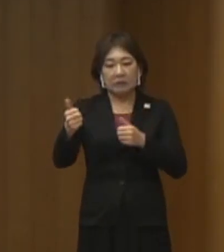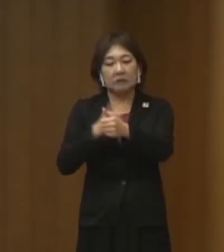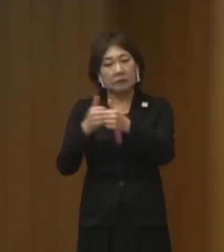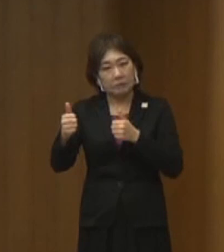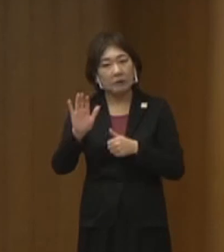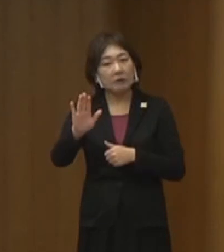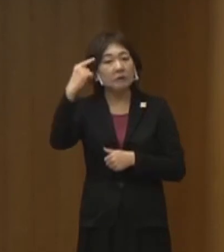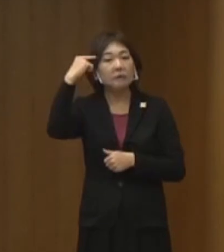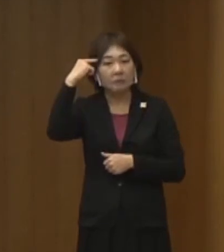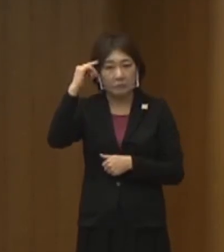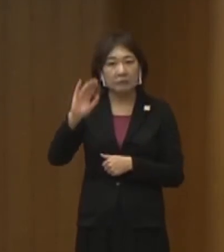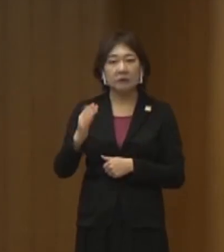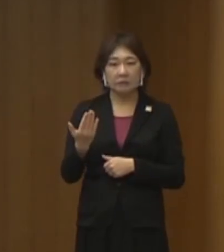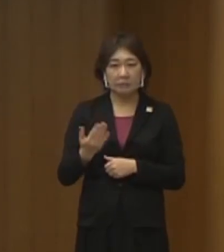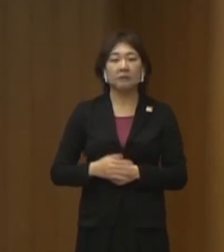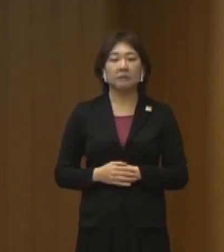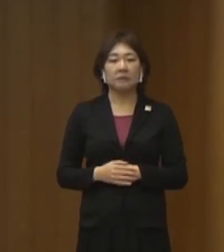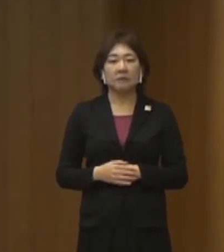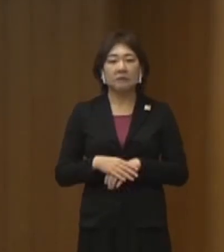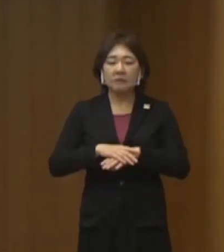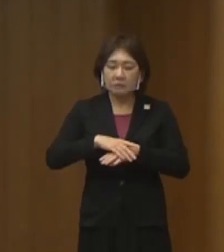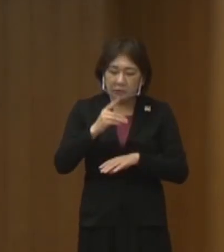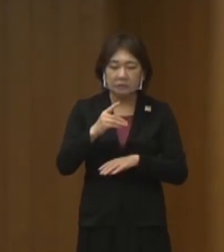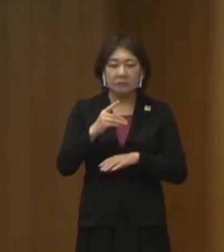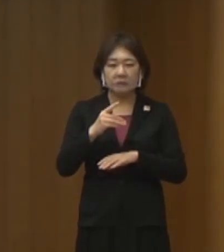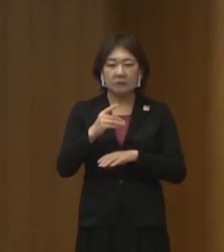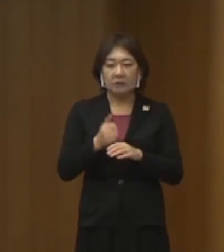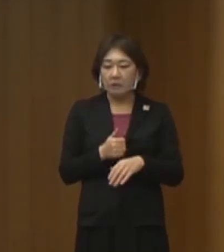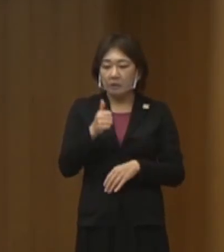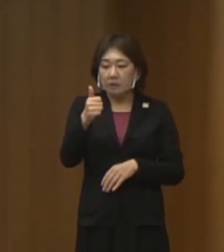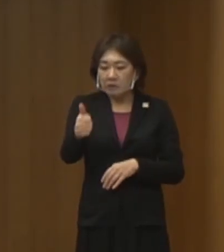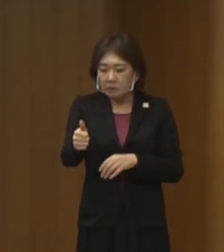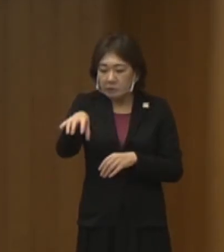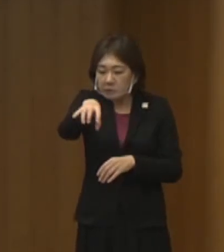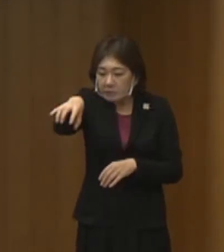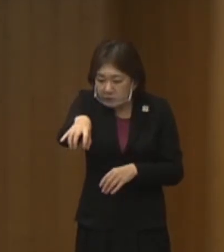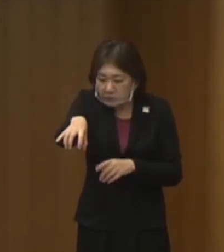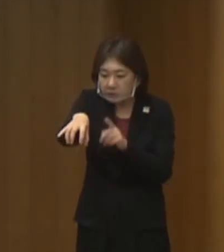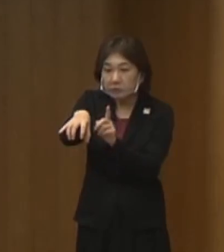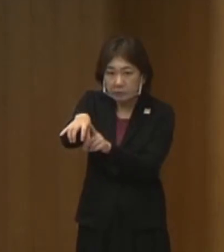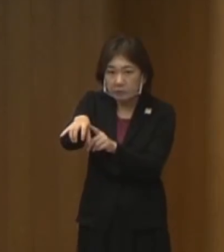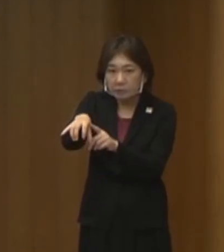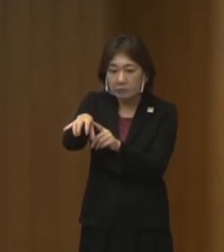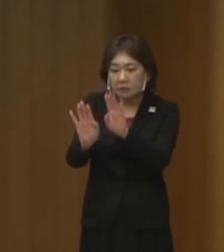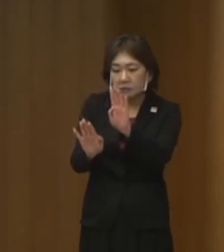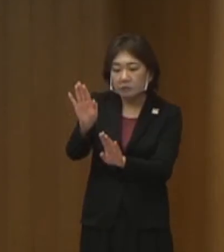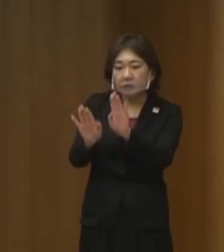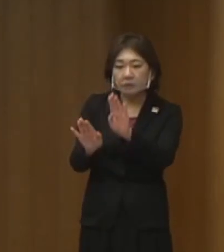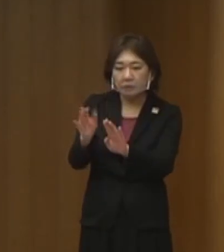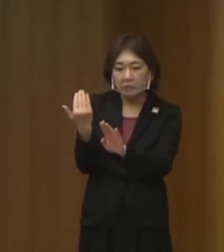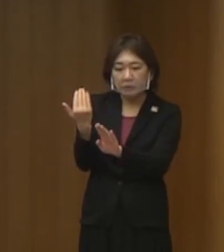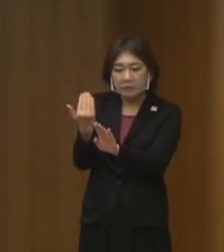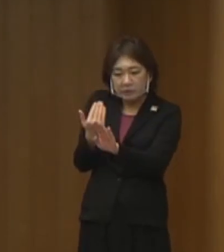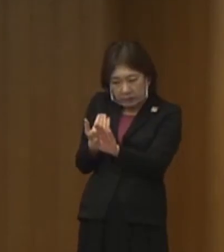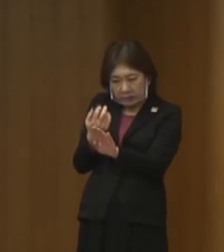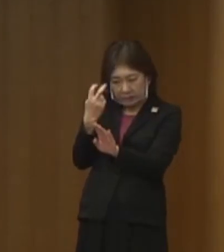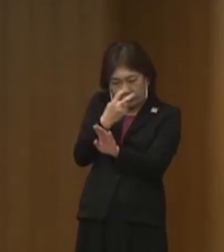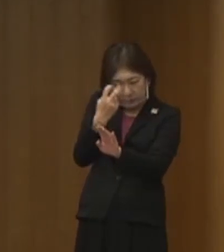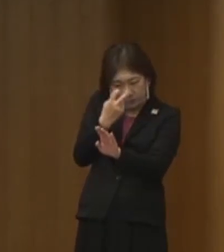思うわけでありますが、まずは訪問先の感染状況などを事前にお調べいただ